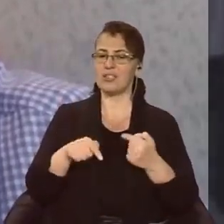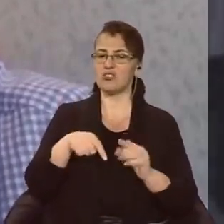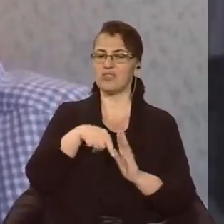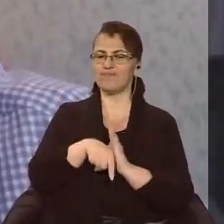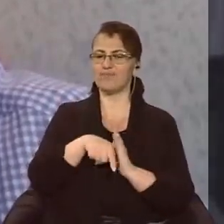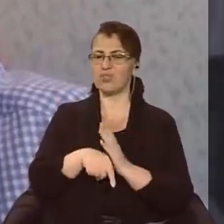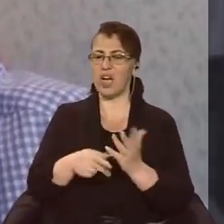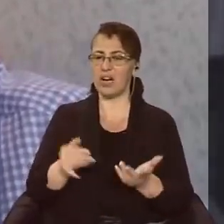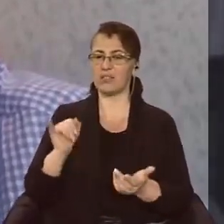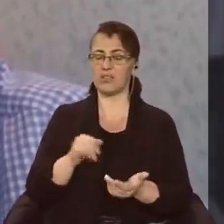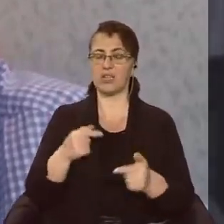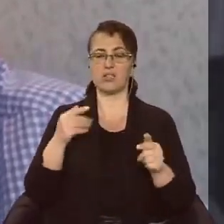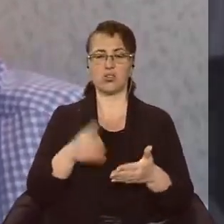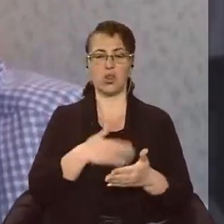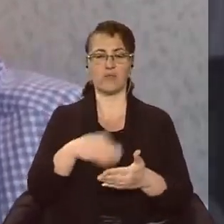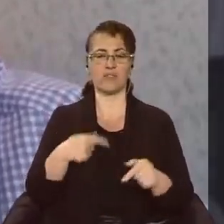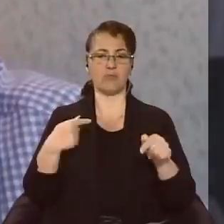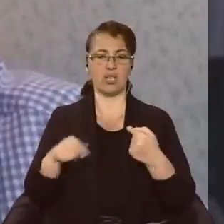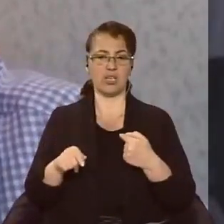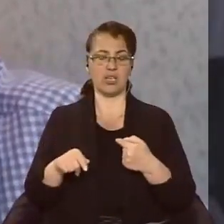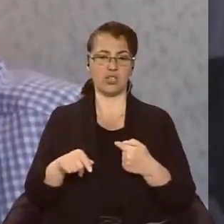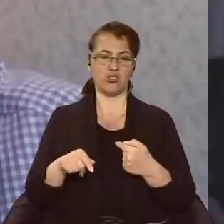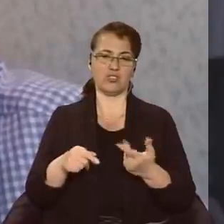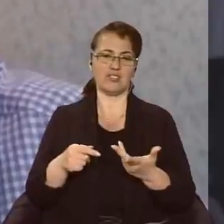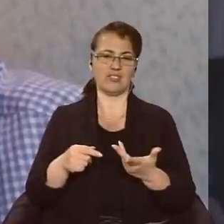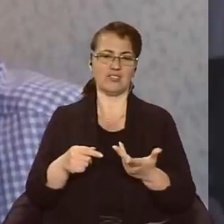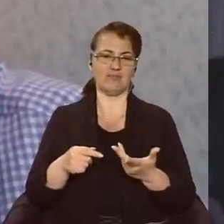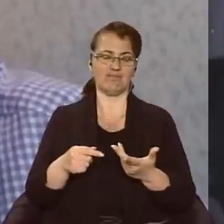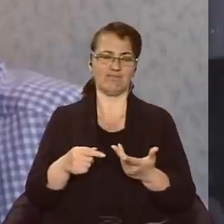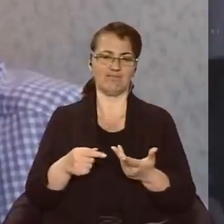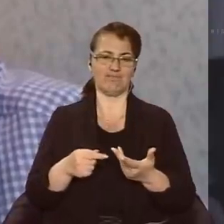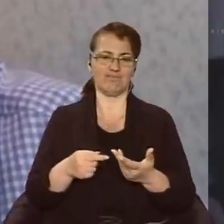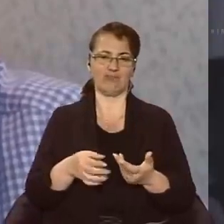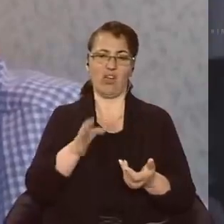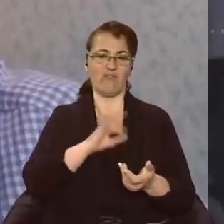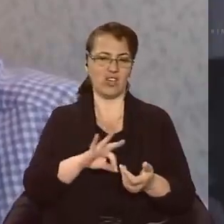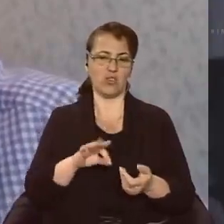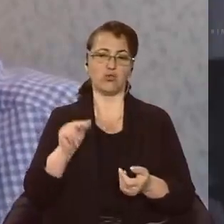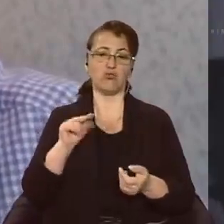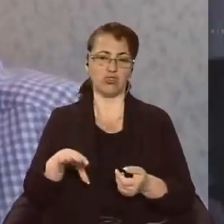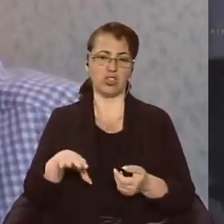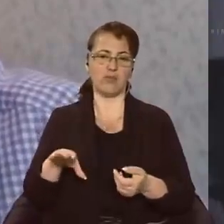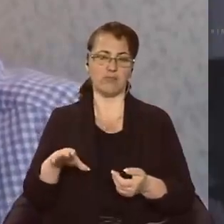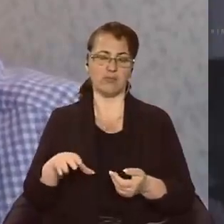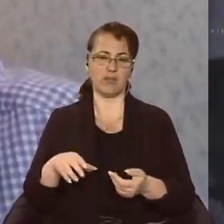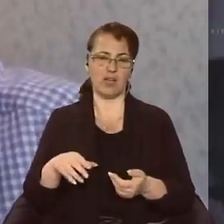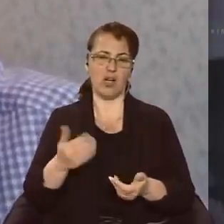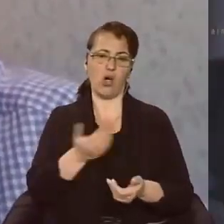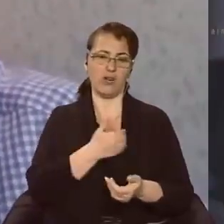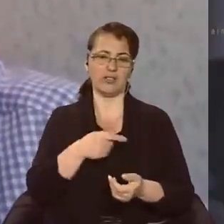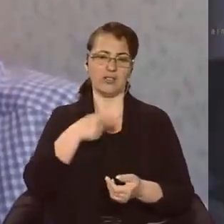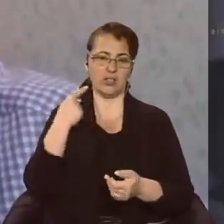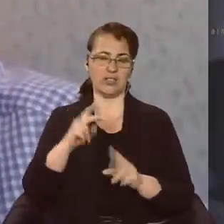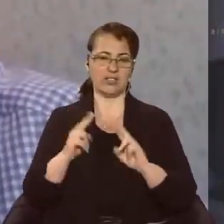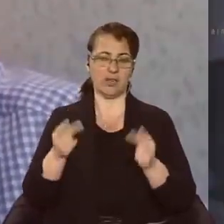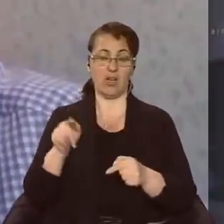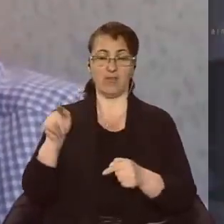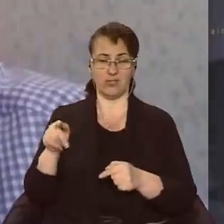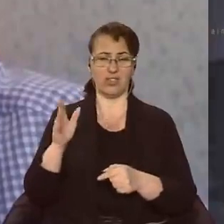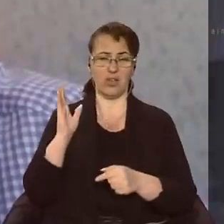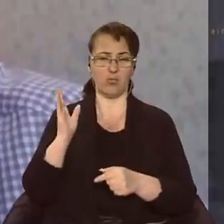характер та зовсім інший КПД, саме який переслідує російські окупанти. Вони вже будуть мати